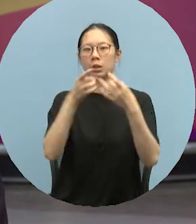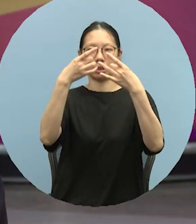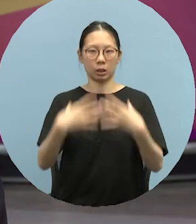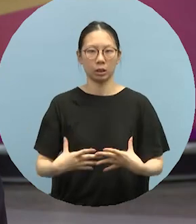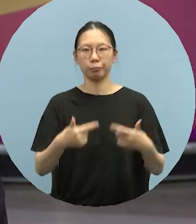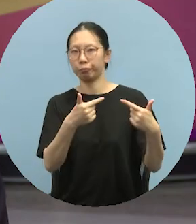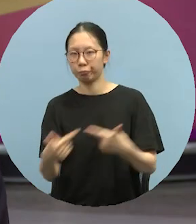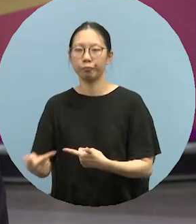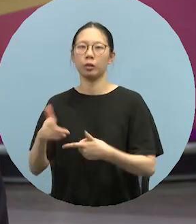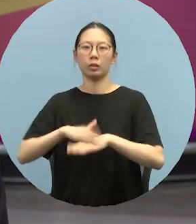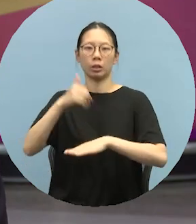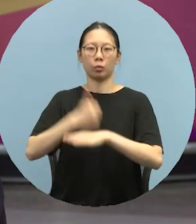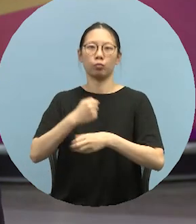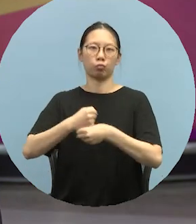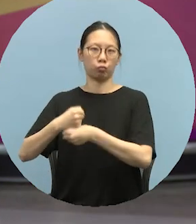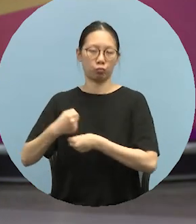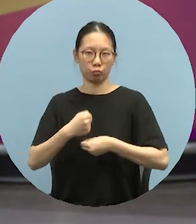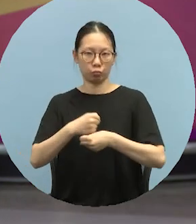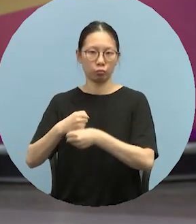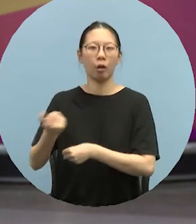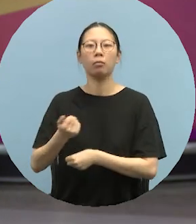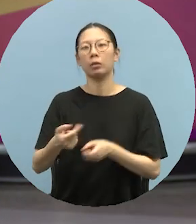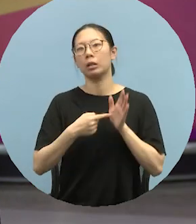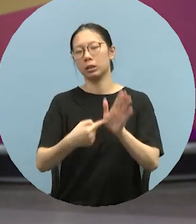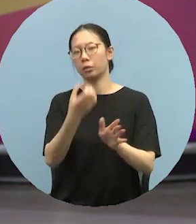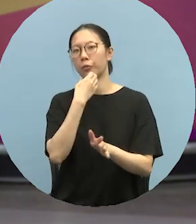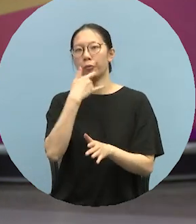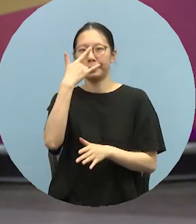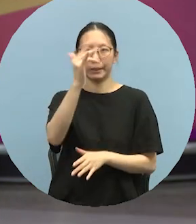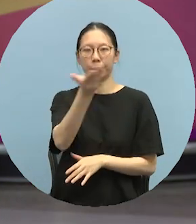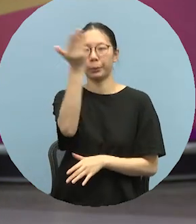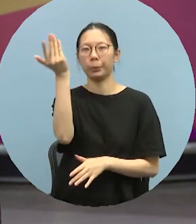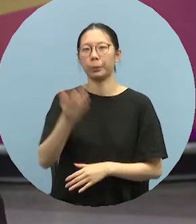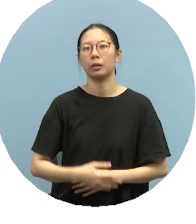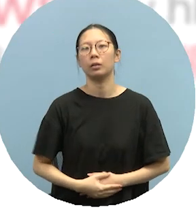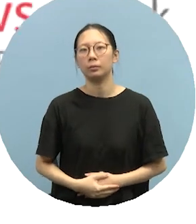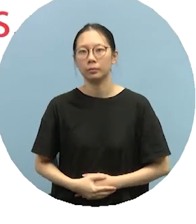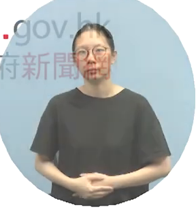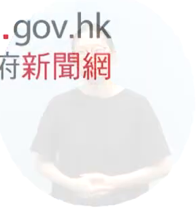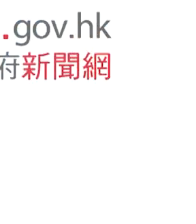成功實踐的新篇章，展現香港的新景象。